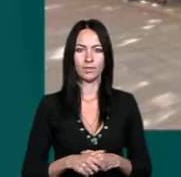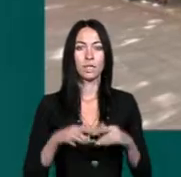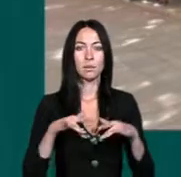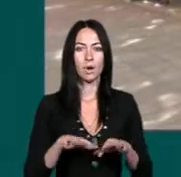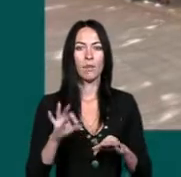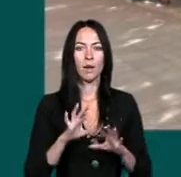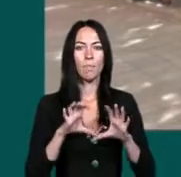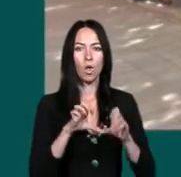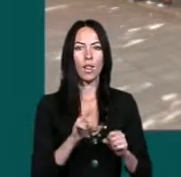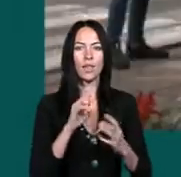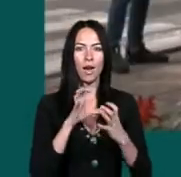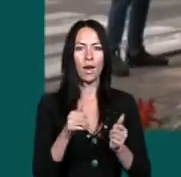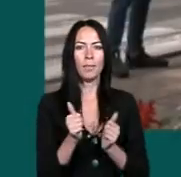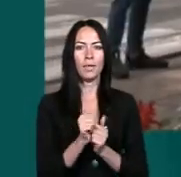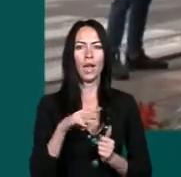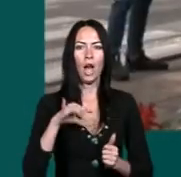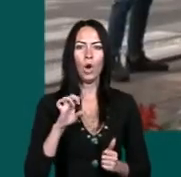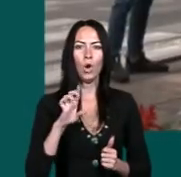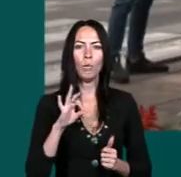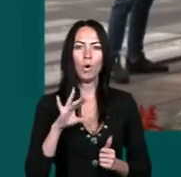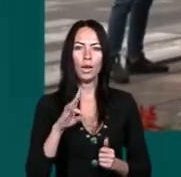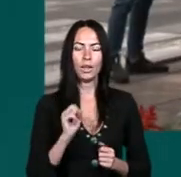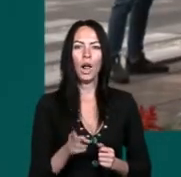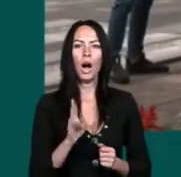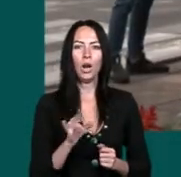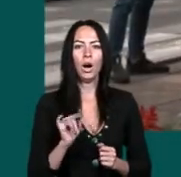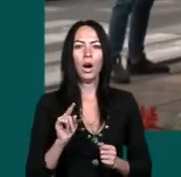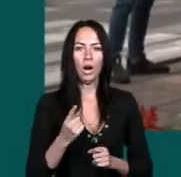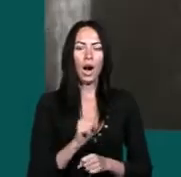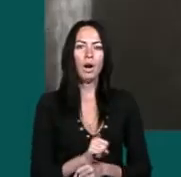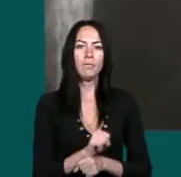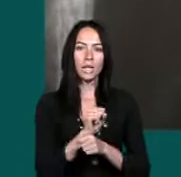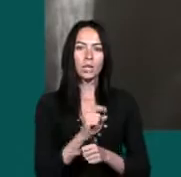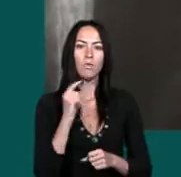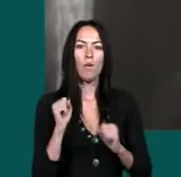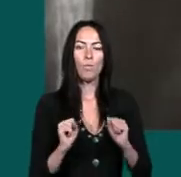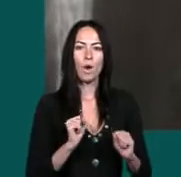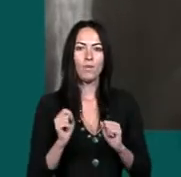Справа про напад на автобус біля Люботина. Хто та чому пікетував управління поліції?